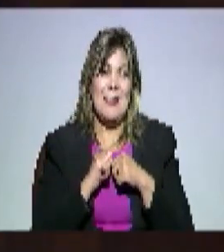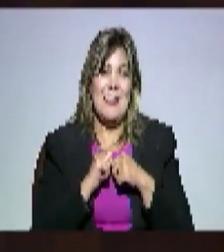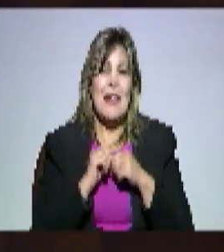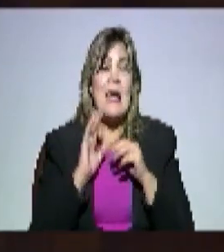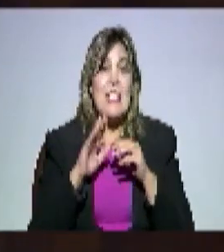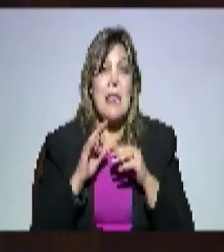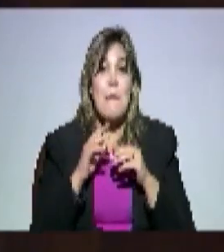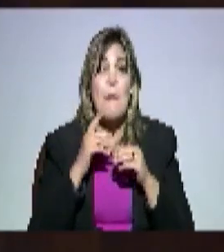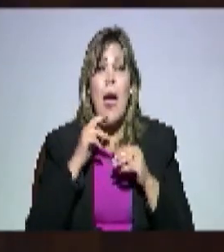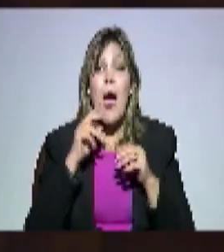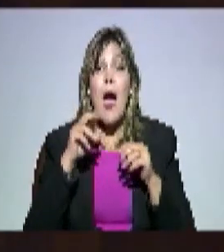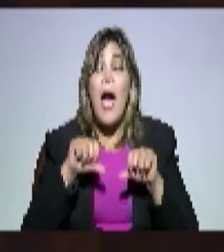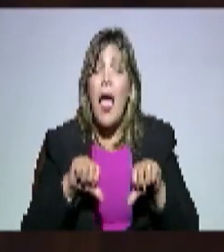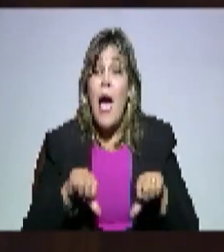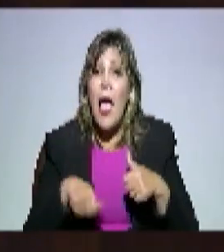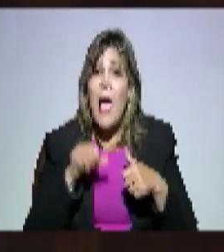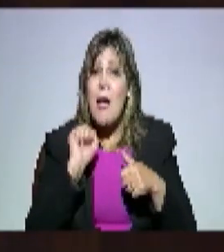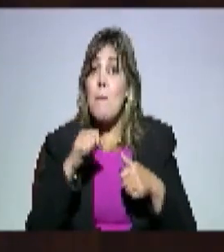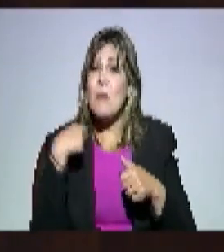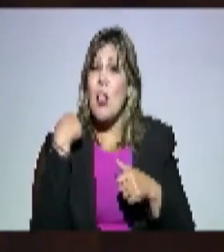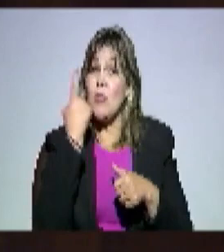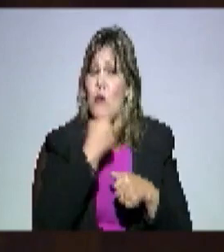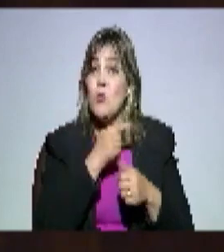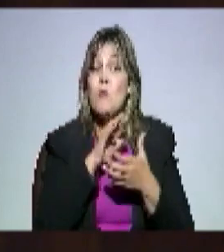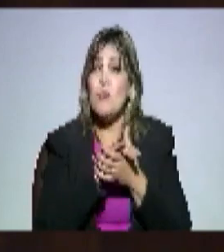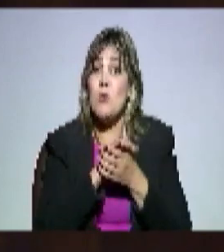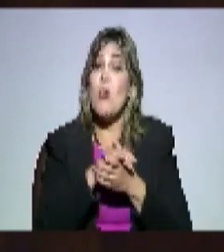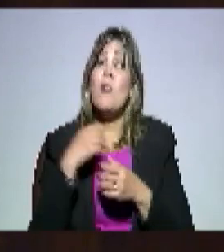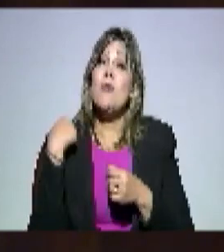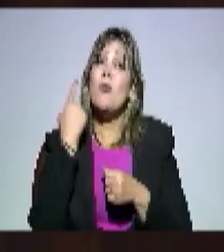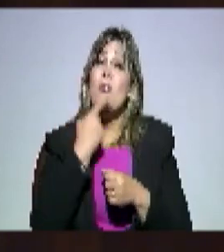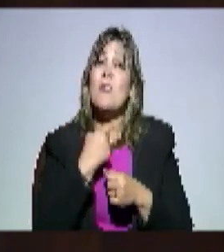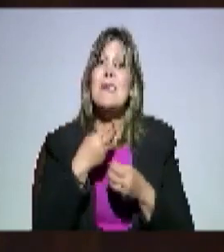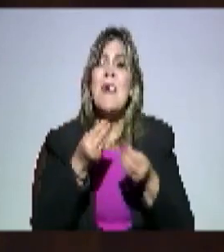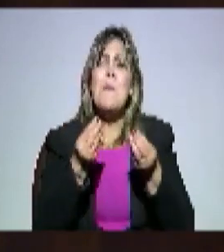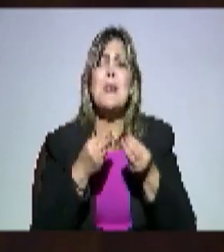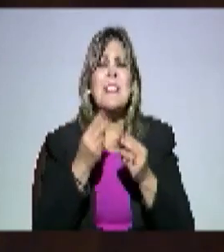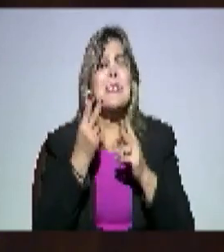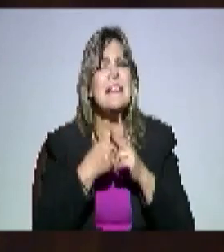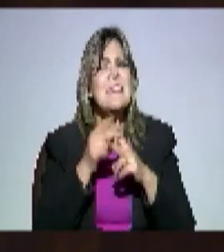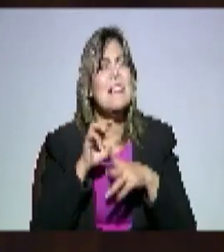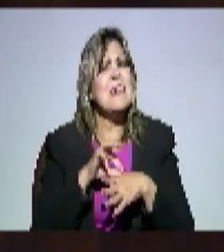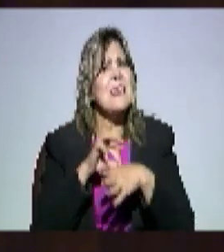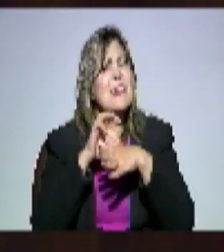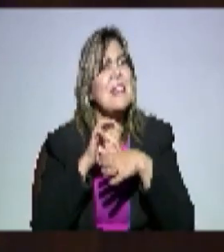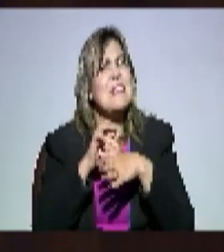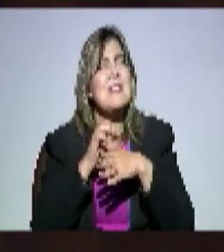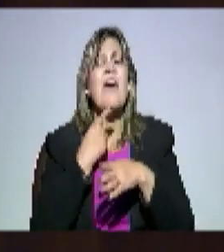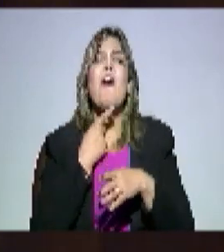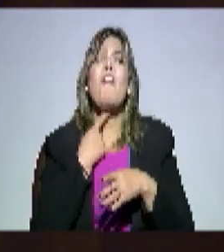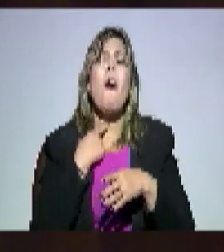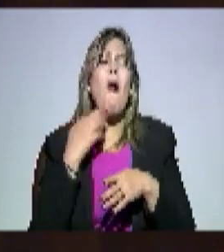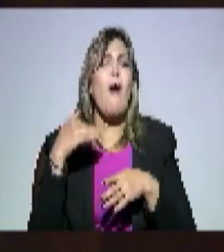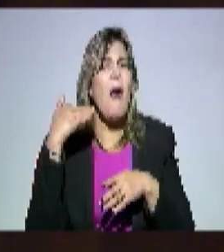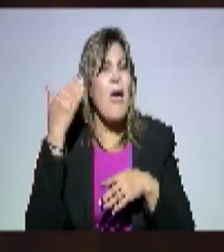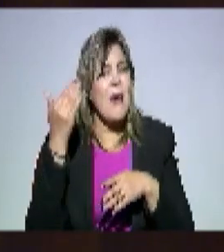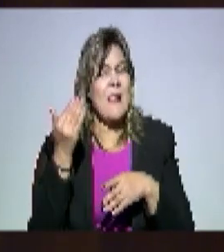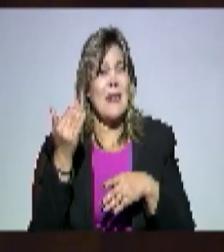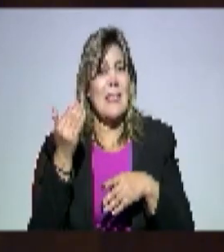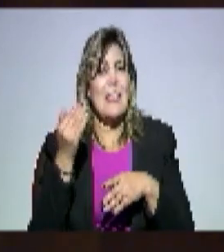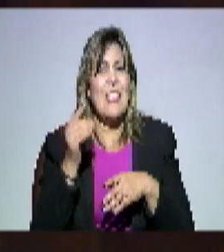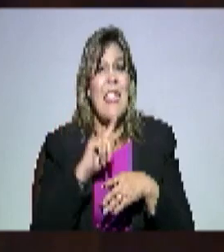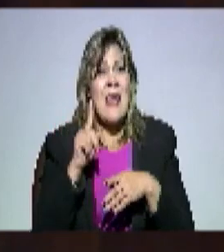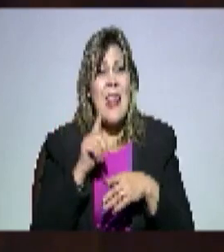يبقى سيره القديسين او سير القديسين او صداقه القديسين تعطي الانسان رجاء لا مش بس تديله رجاء